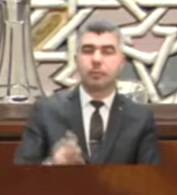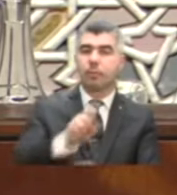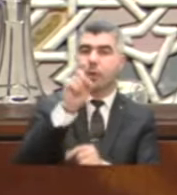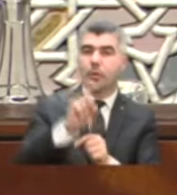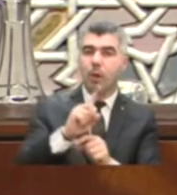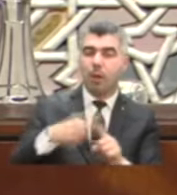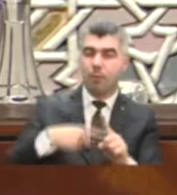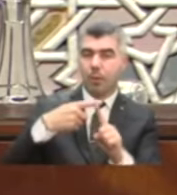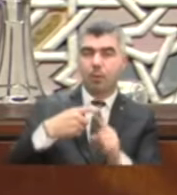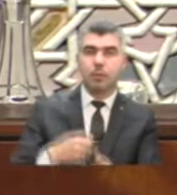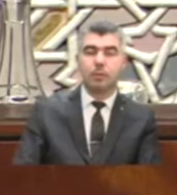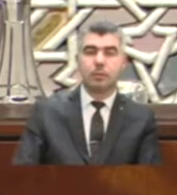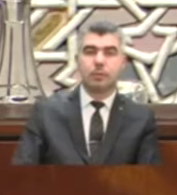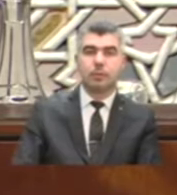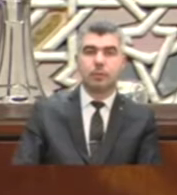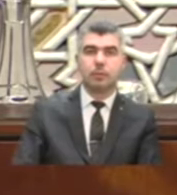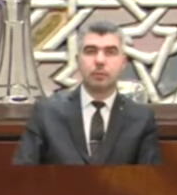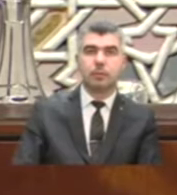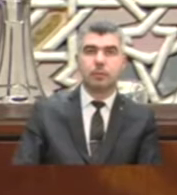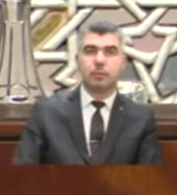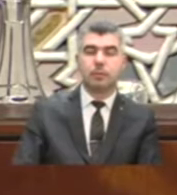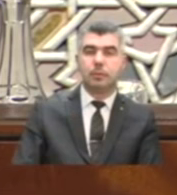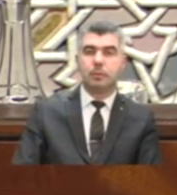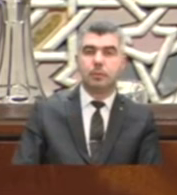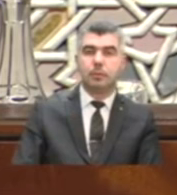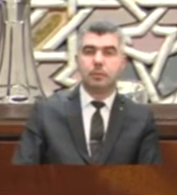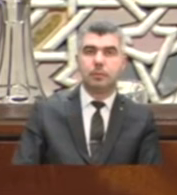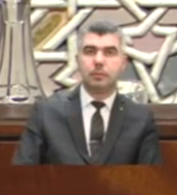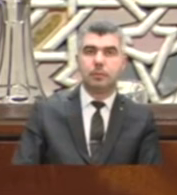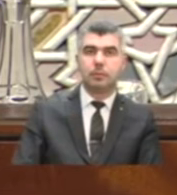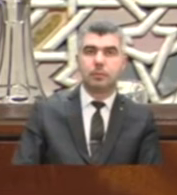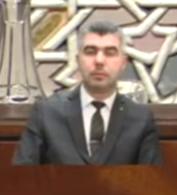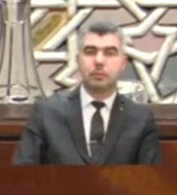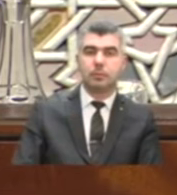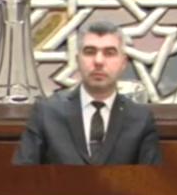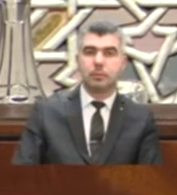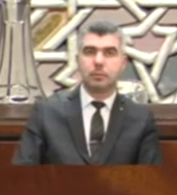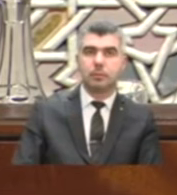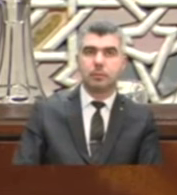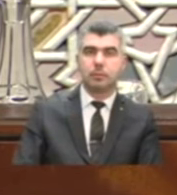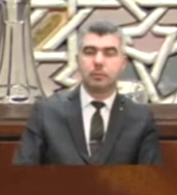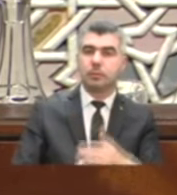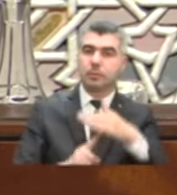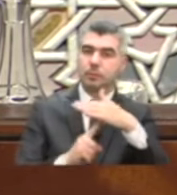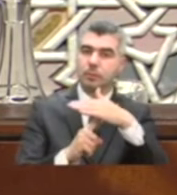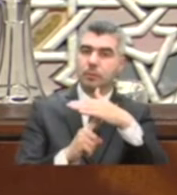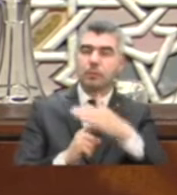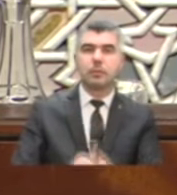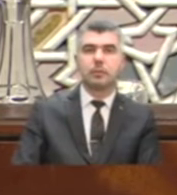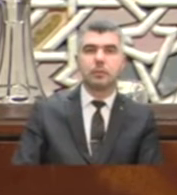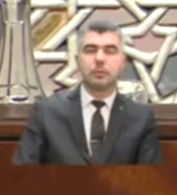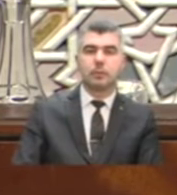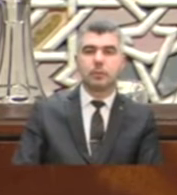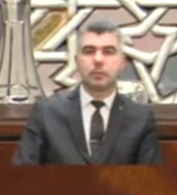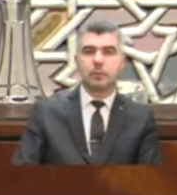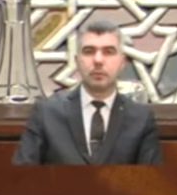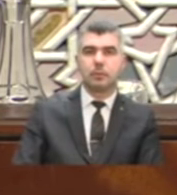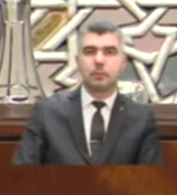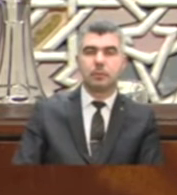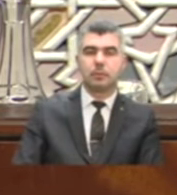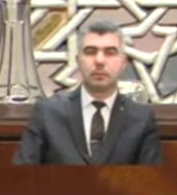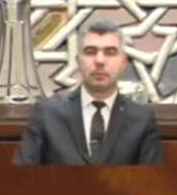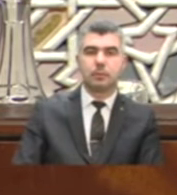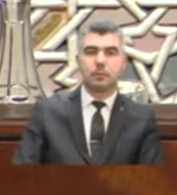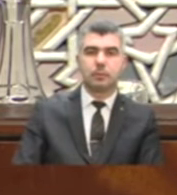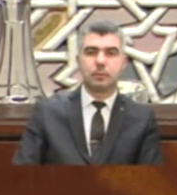هل هناك تعقيب اضافي في الموضوع؟ تفضل السيد الرئيس. نقطه نظام، تفضل السيد